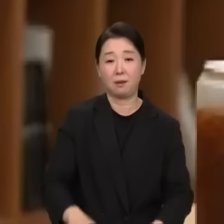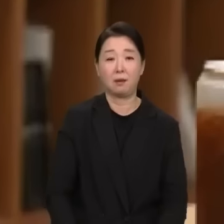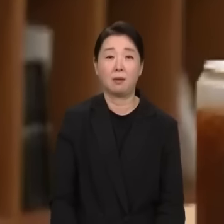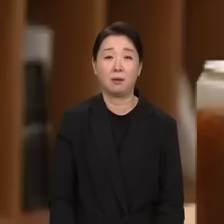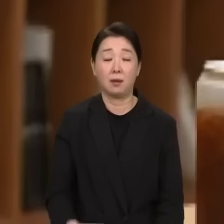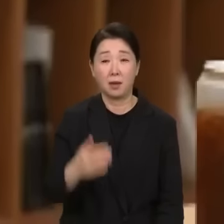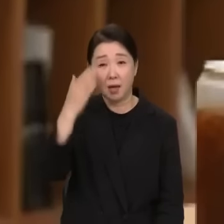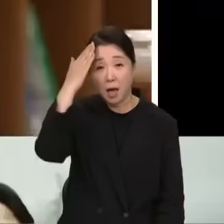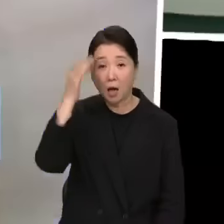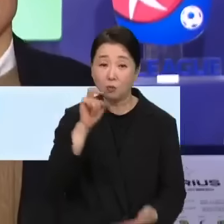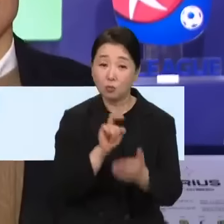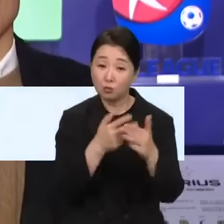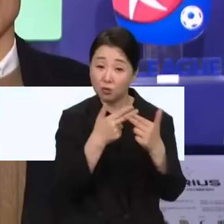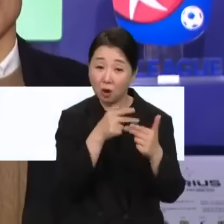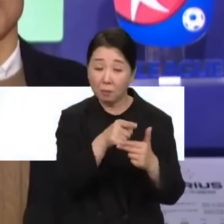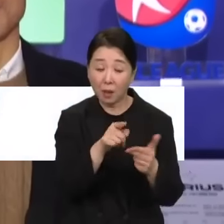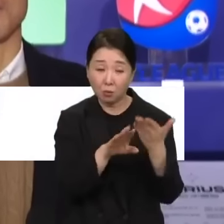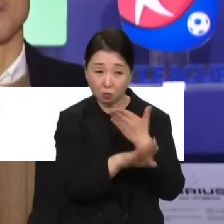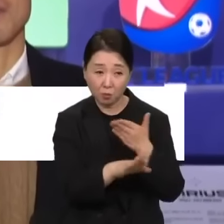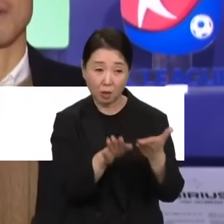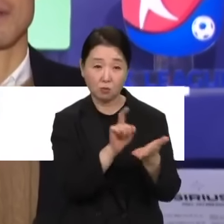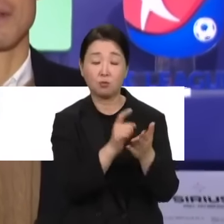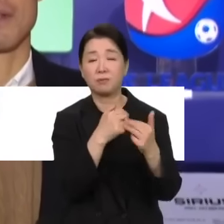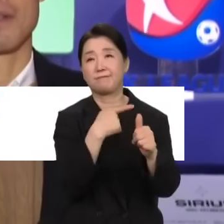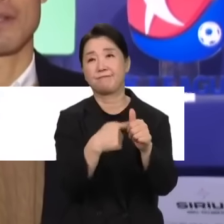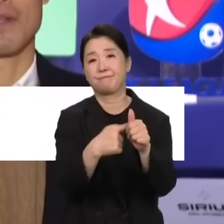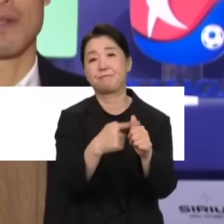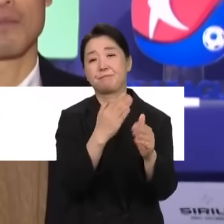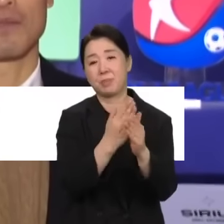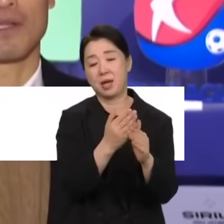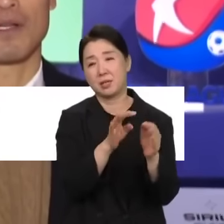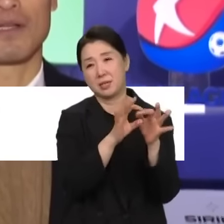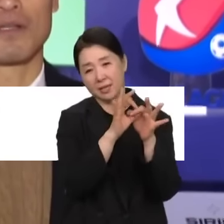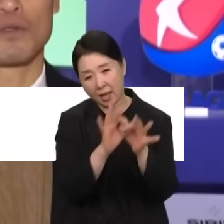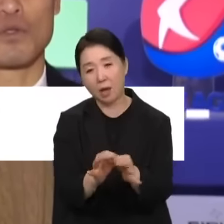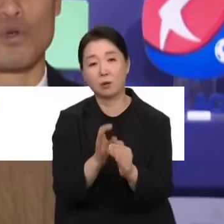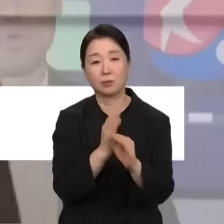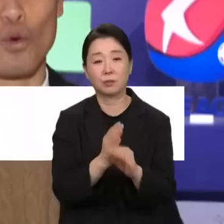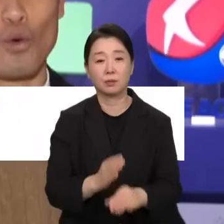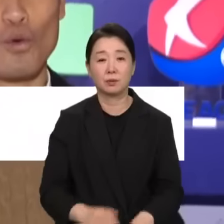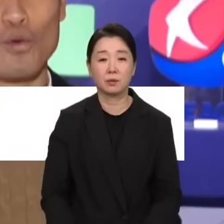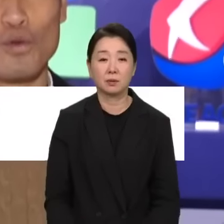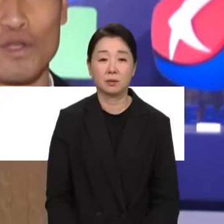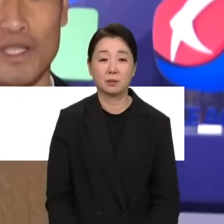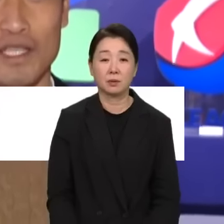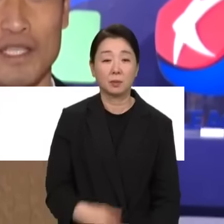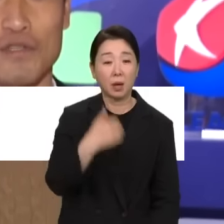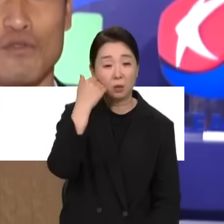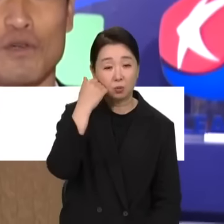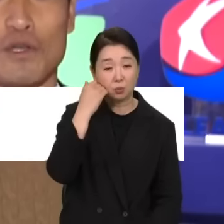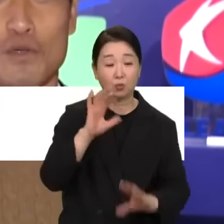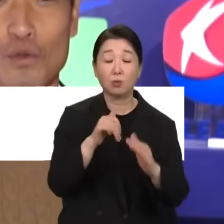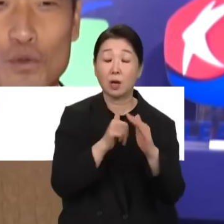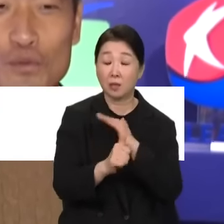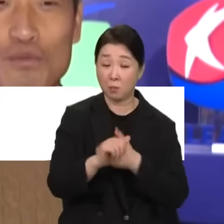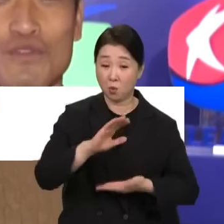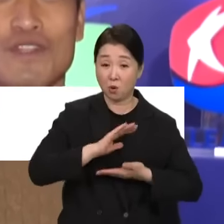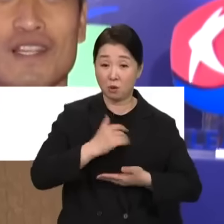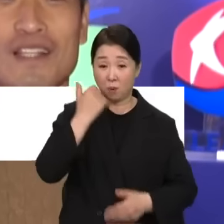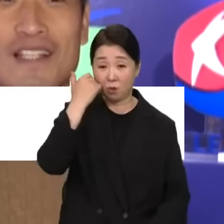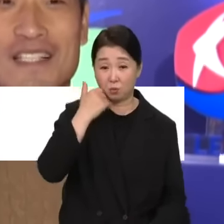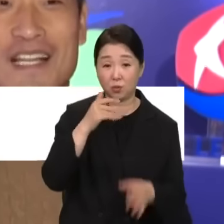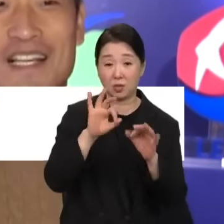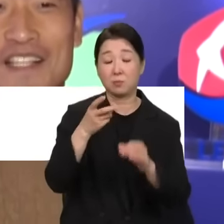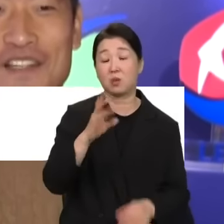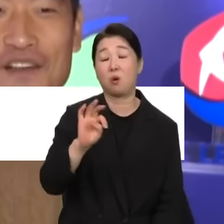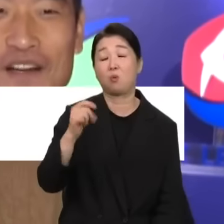대한축구협회를 향한 후배 축구인들의 쓴소리는 일주일째 이어지고 있습니다. 이번에는 국가대표 골키퍼 출신